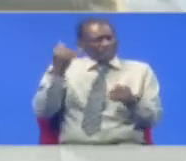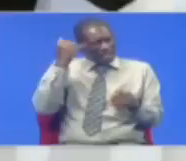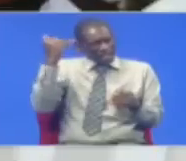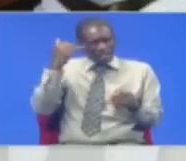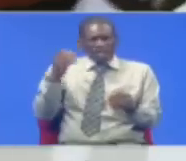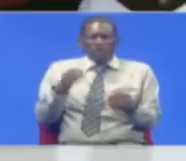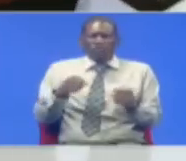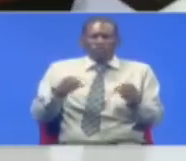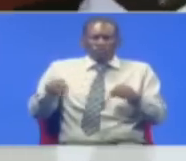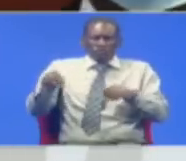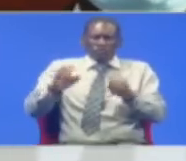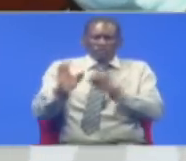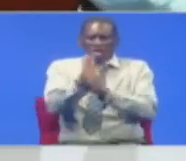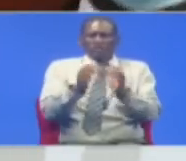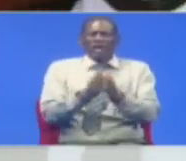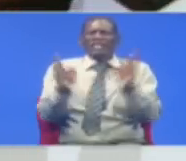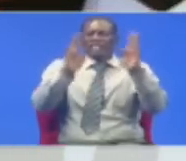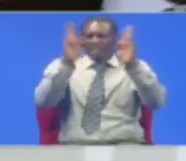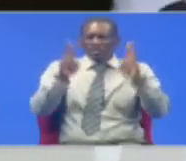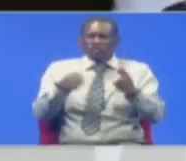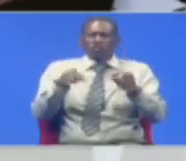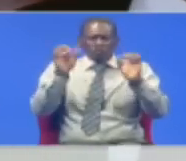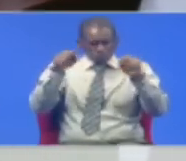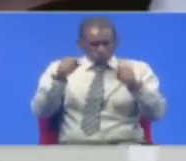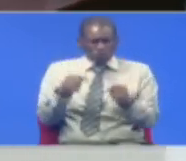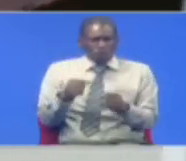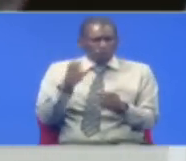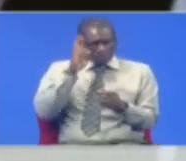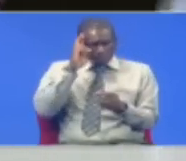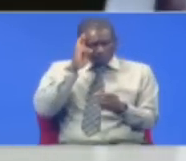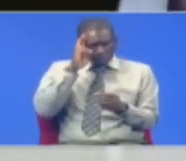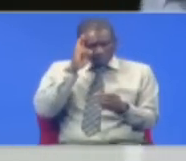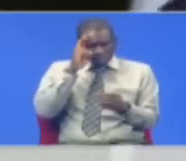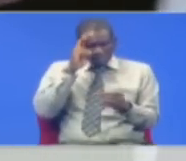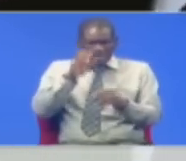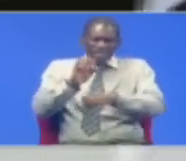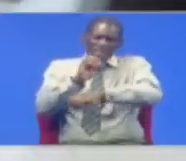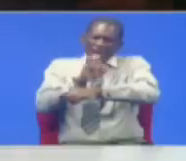utaenziwa. Mzee Haji, mashauri yake